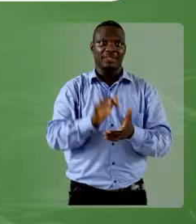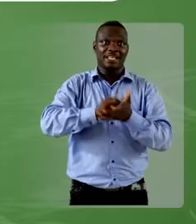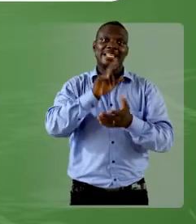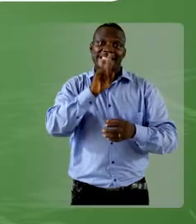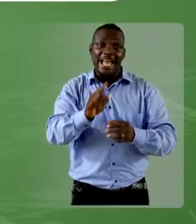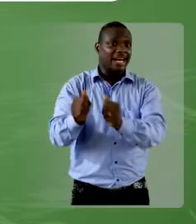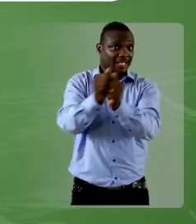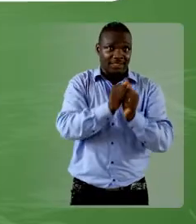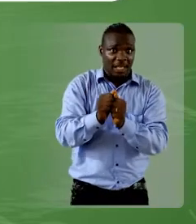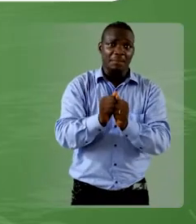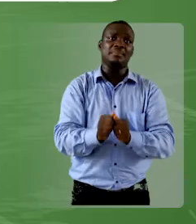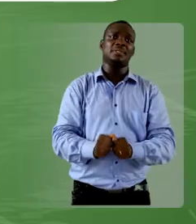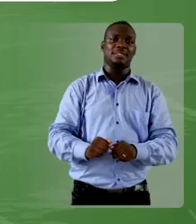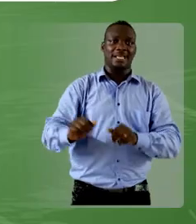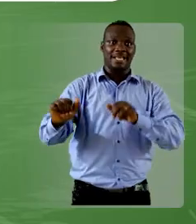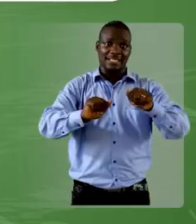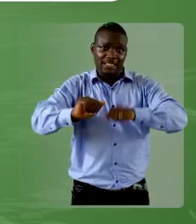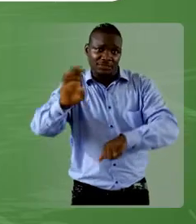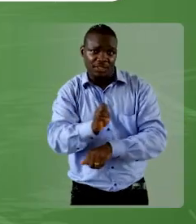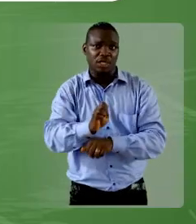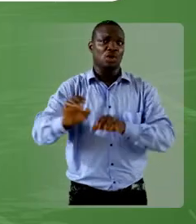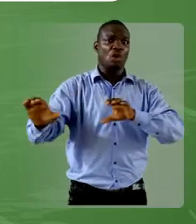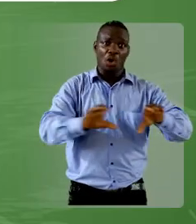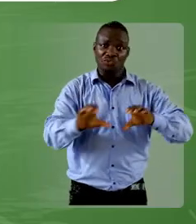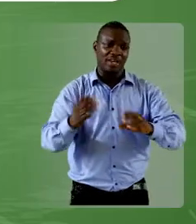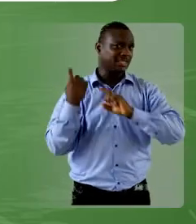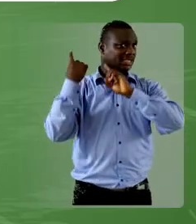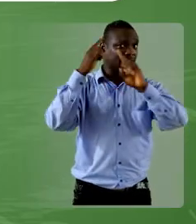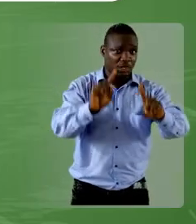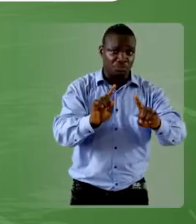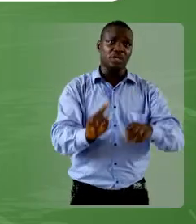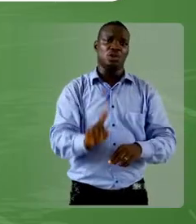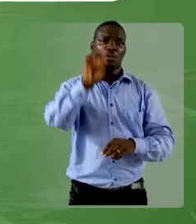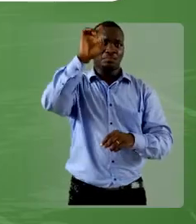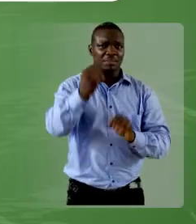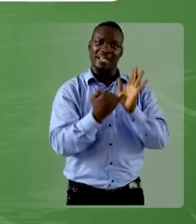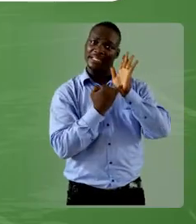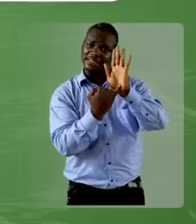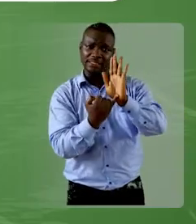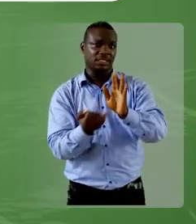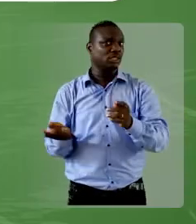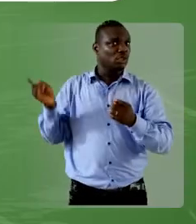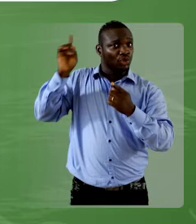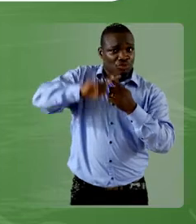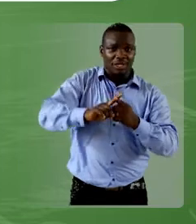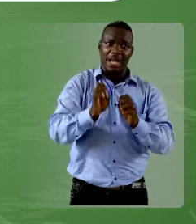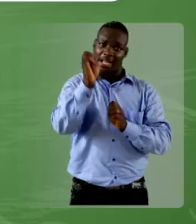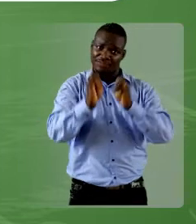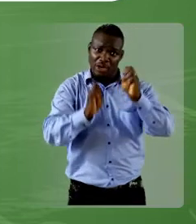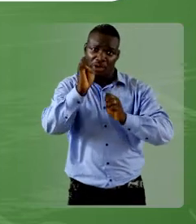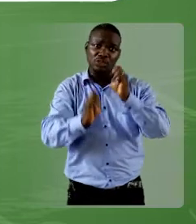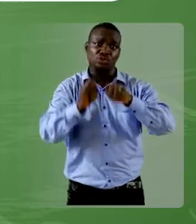l'ensemble des opérations effectuées depuis le premier indice jusqu'à l'évaluation